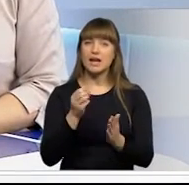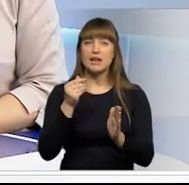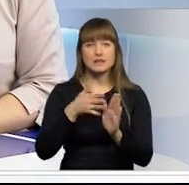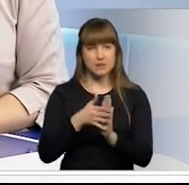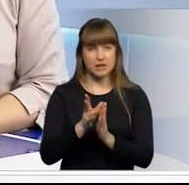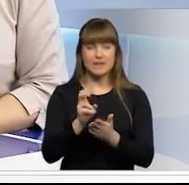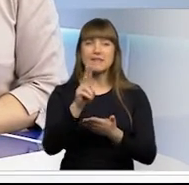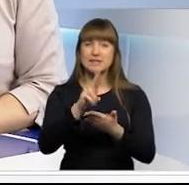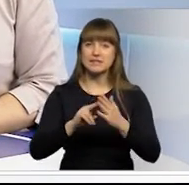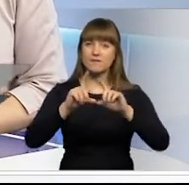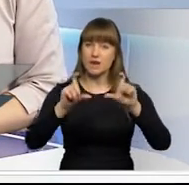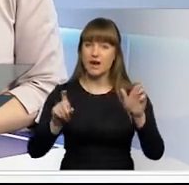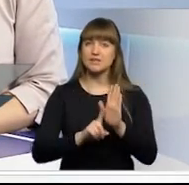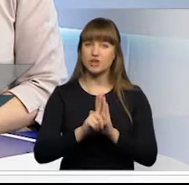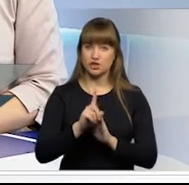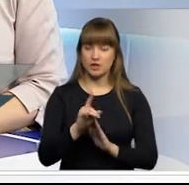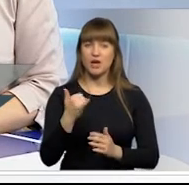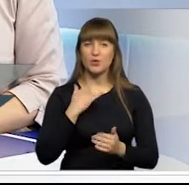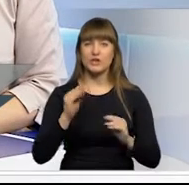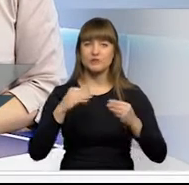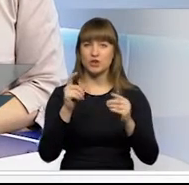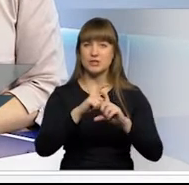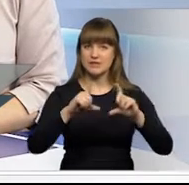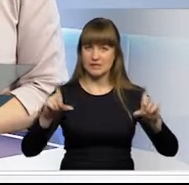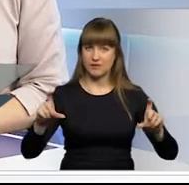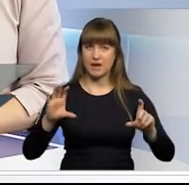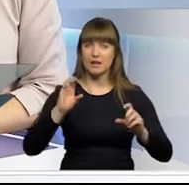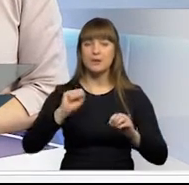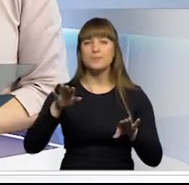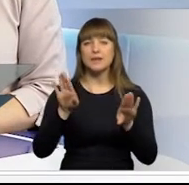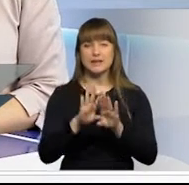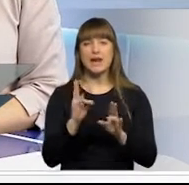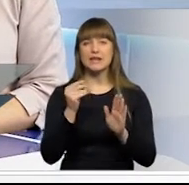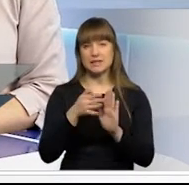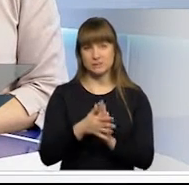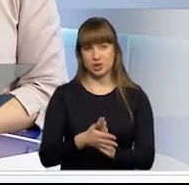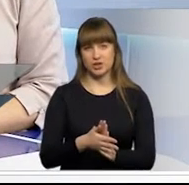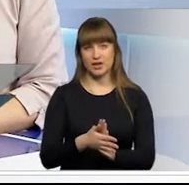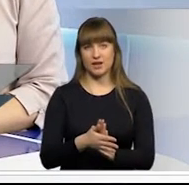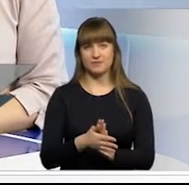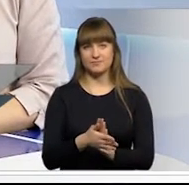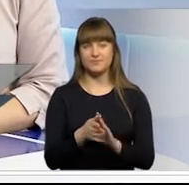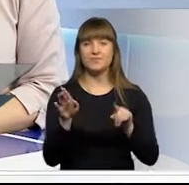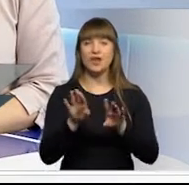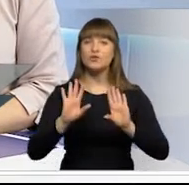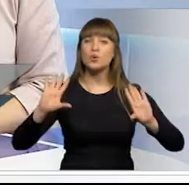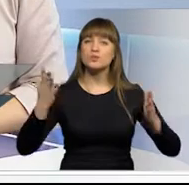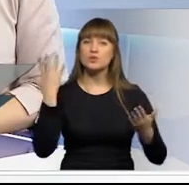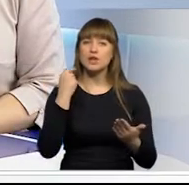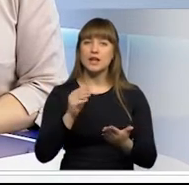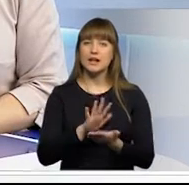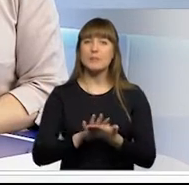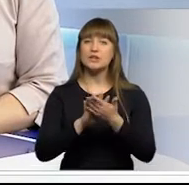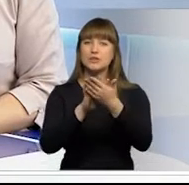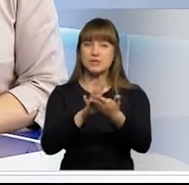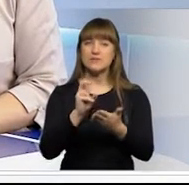сертификат, и так и на распоряжение. В том случае, когда подается заявление на сертификат и на распоряжение, мама должна